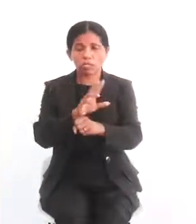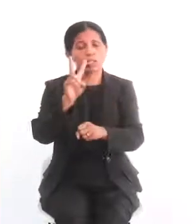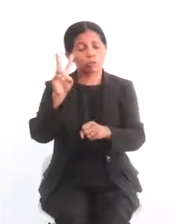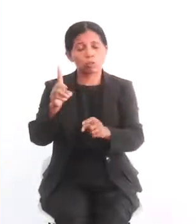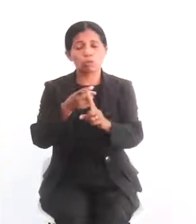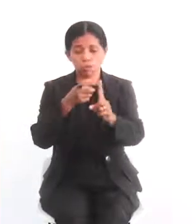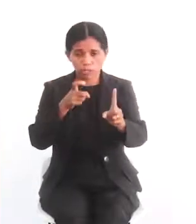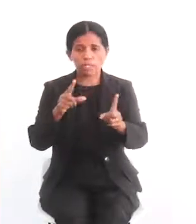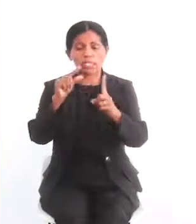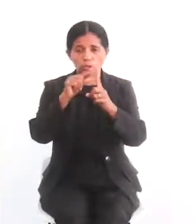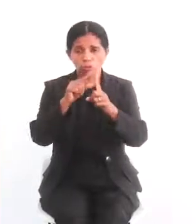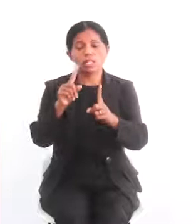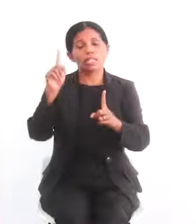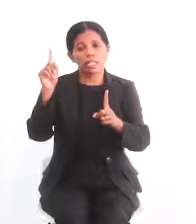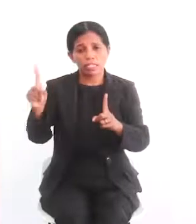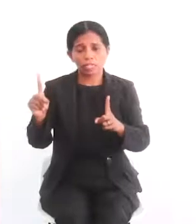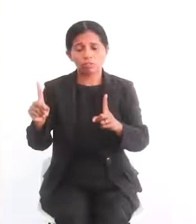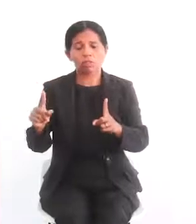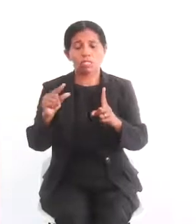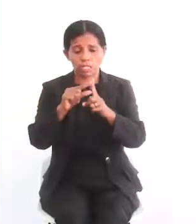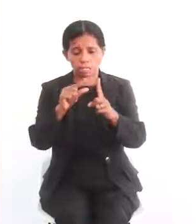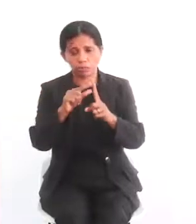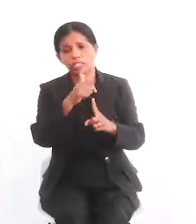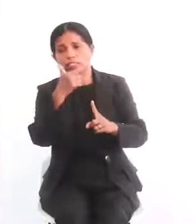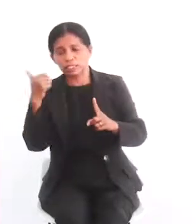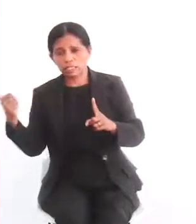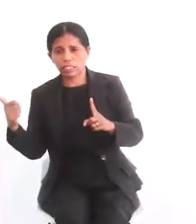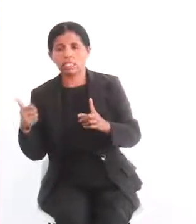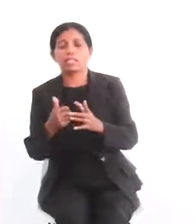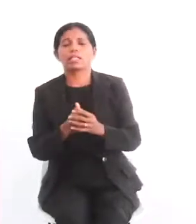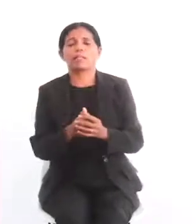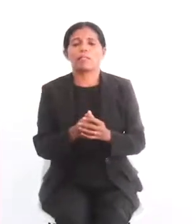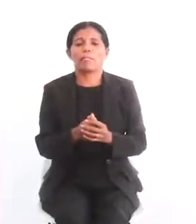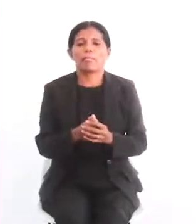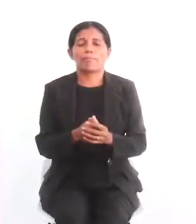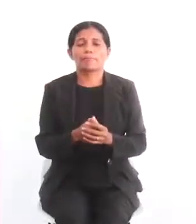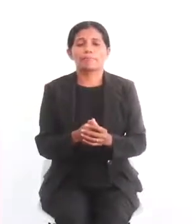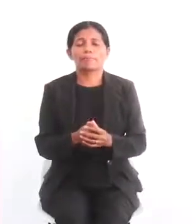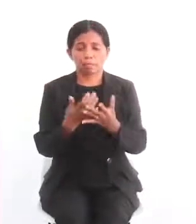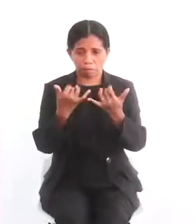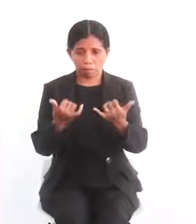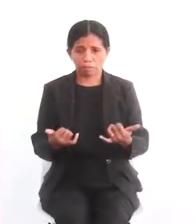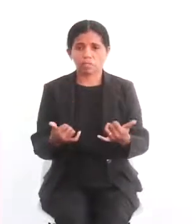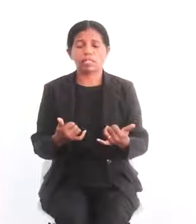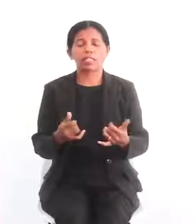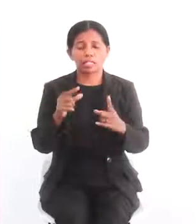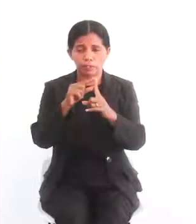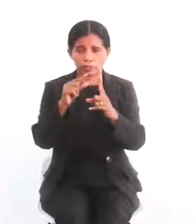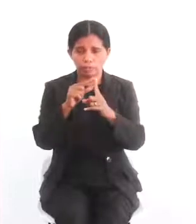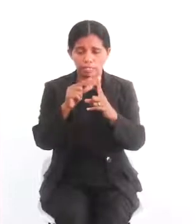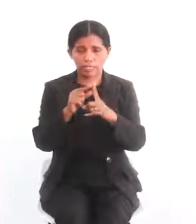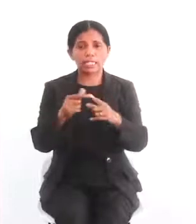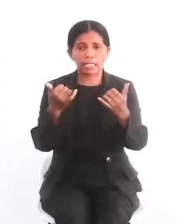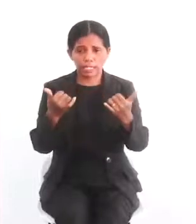lefuan ida no parte ida husi lefuan seluk ka husi lefuan ida ne rasik. Nune lefuan ida ne ida